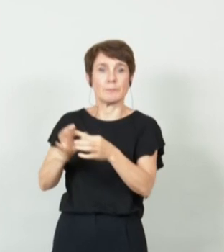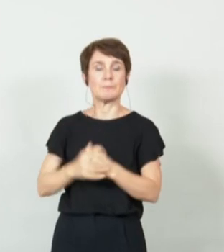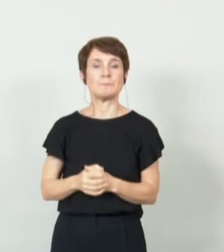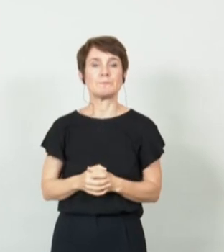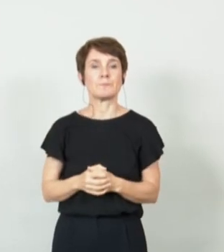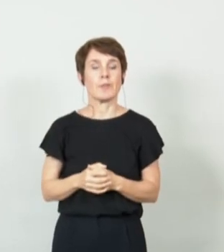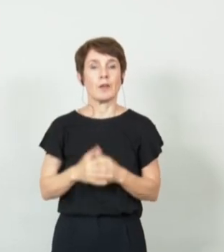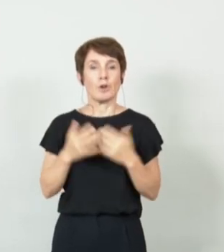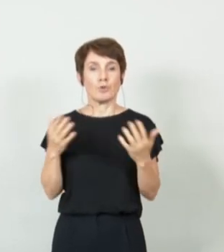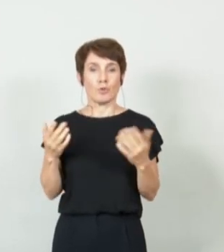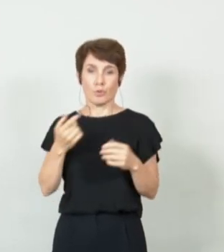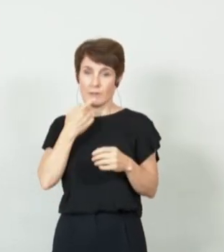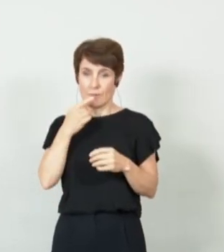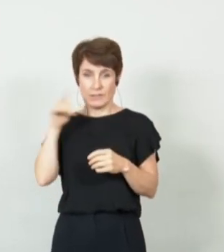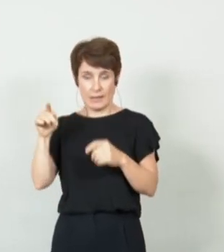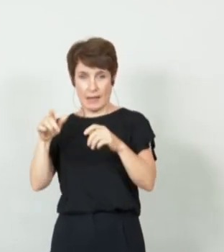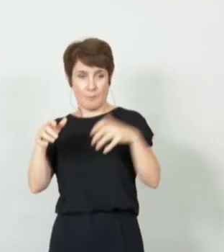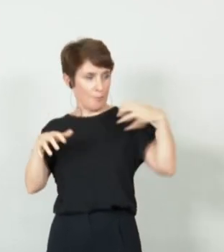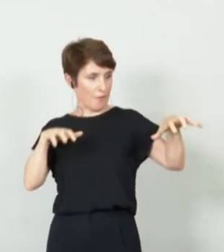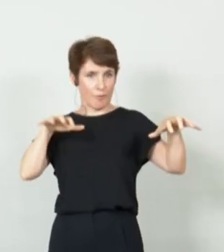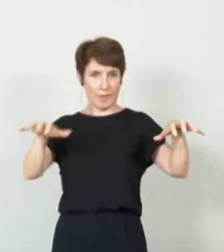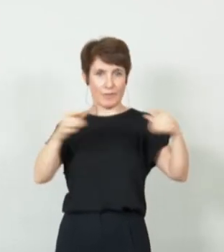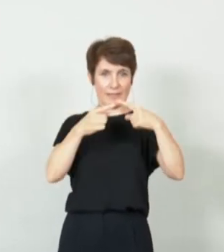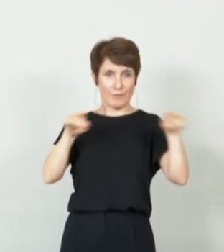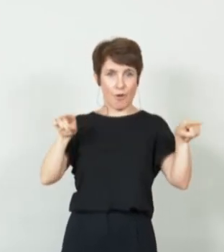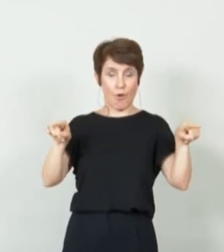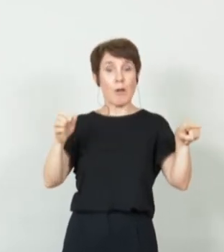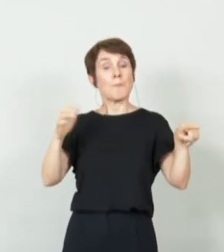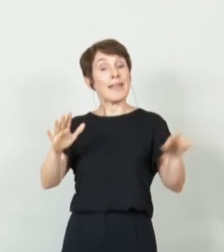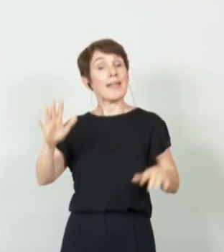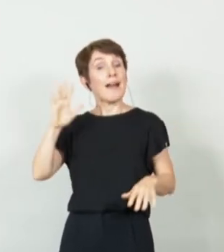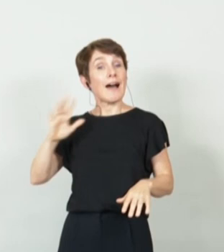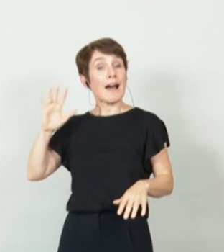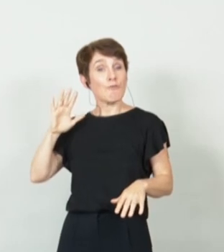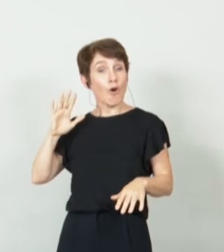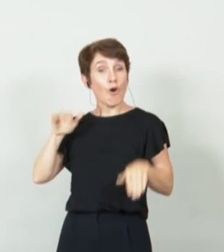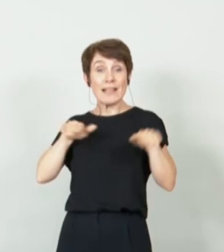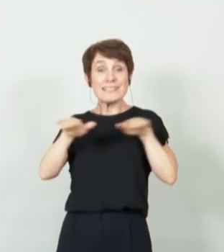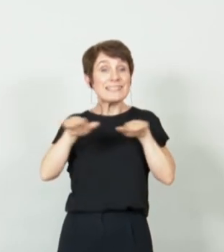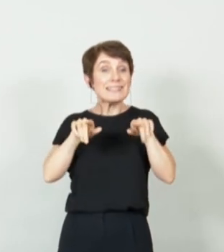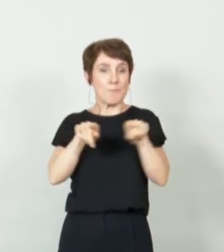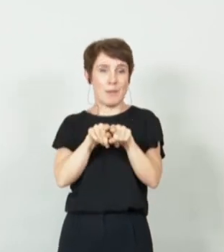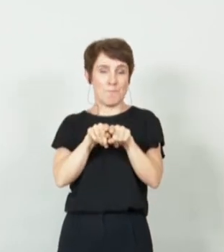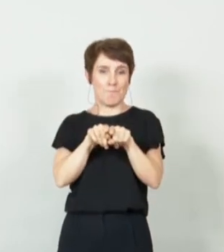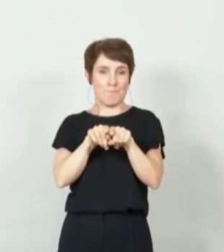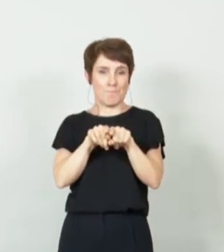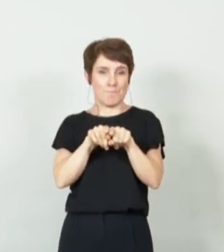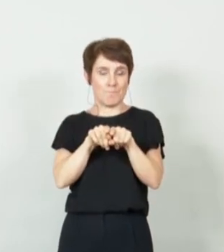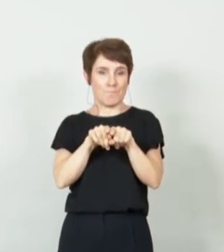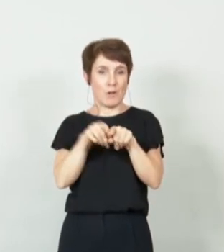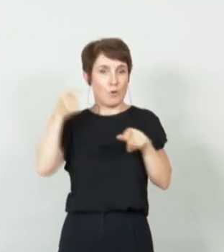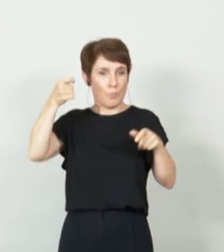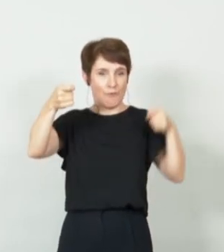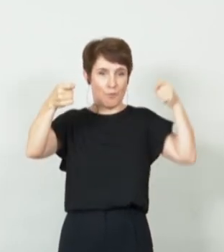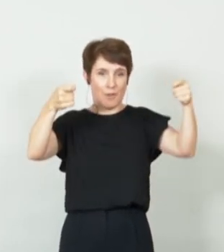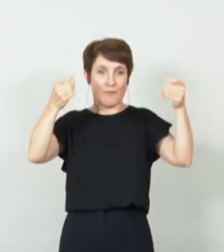on a deux entités différentes mais à l'époque en tout cas on avait un même système de subventions directe pour ce